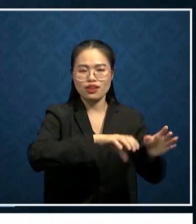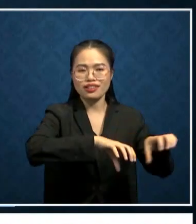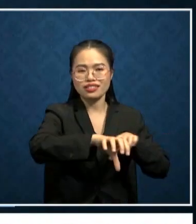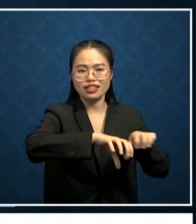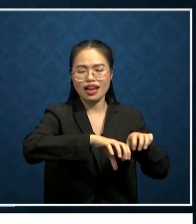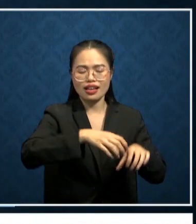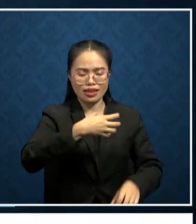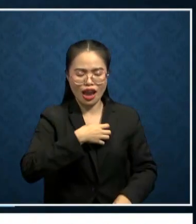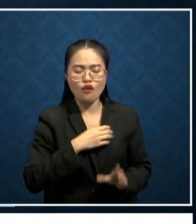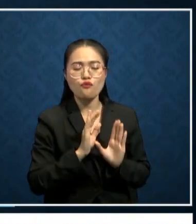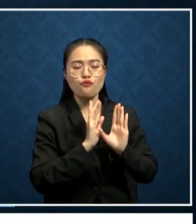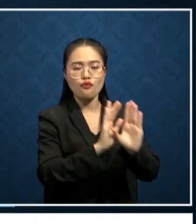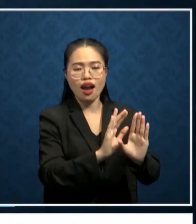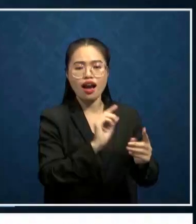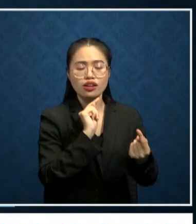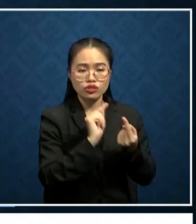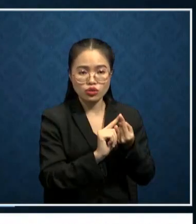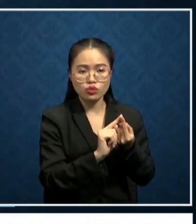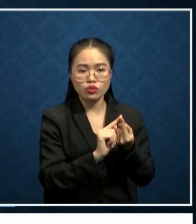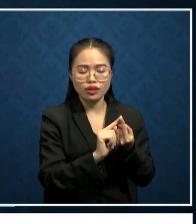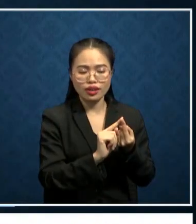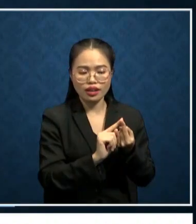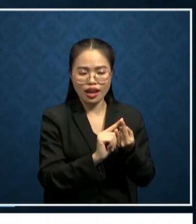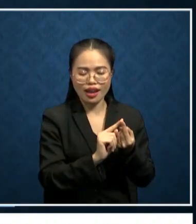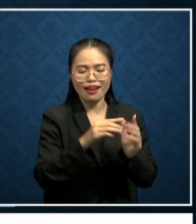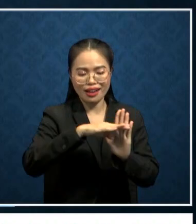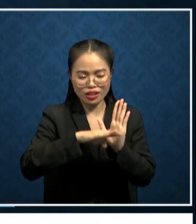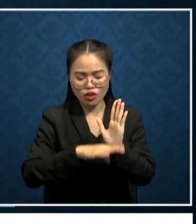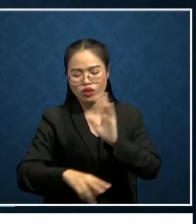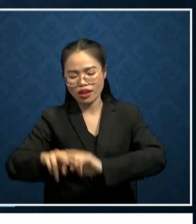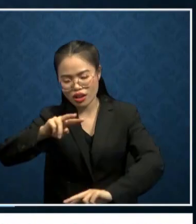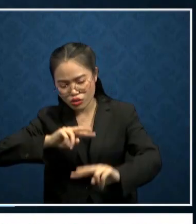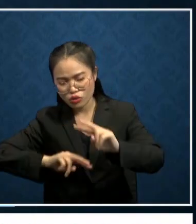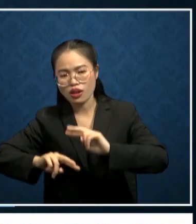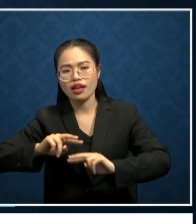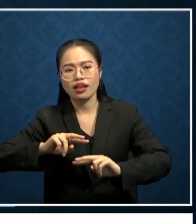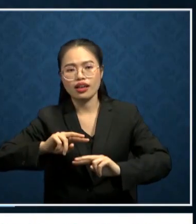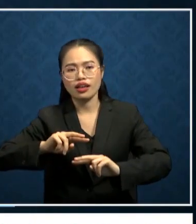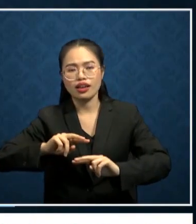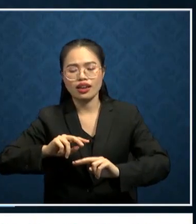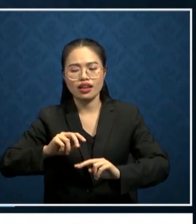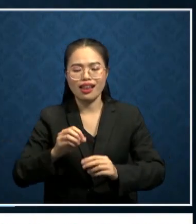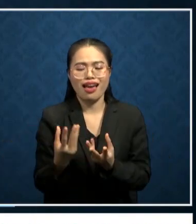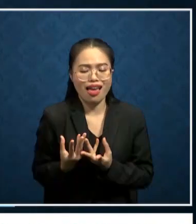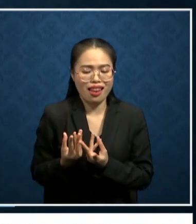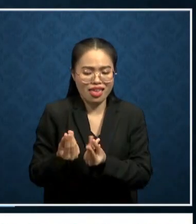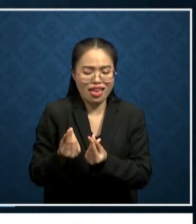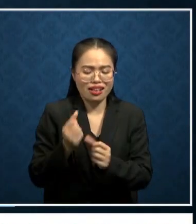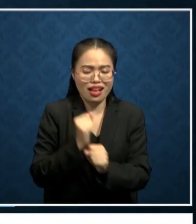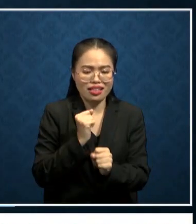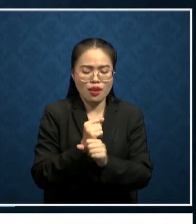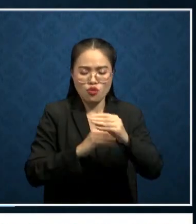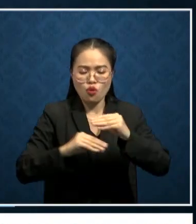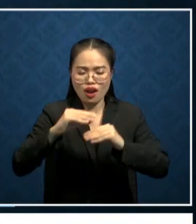ควรเอ่อสะท้อนถึงการกำกับดูแลที่ดีนั้นจะต้องมีการเอ่อระบุรายละเอียดของโครงการที่ได้รับ